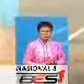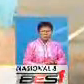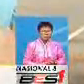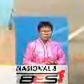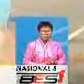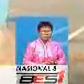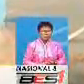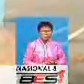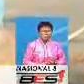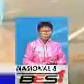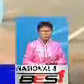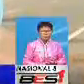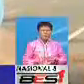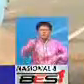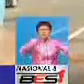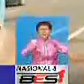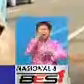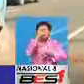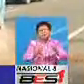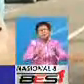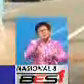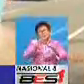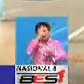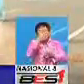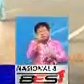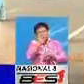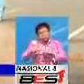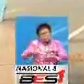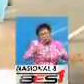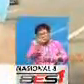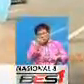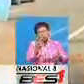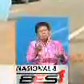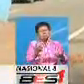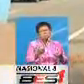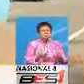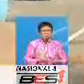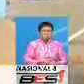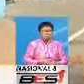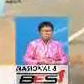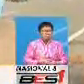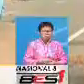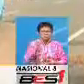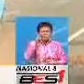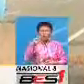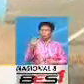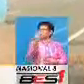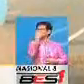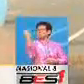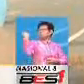ambil tindakan oleh pihak kerajaan, kata jalan ni mungkin akan putus. Kalau tengok di belakang kita